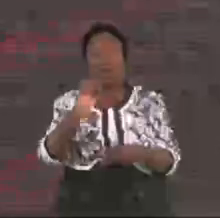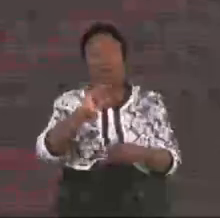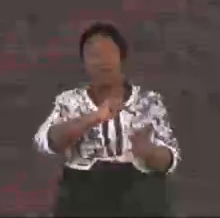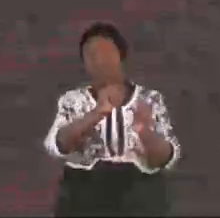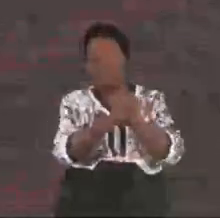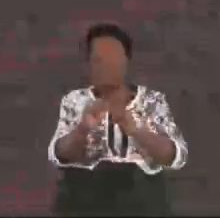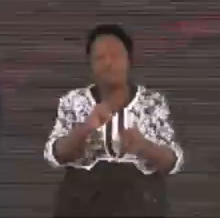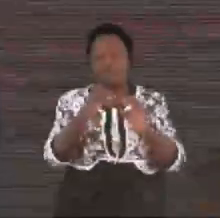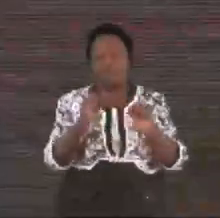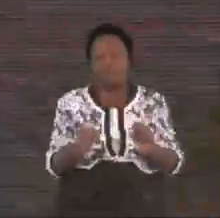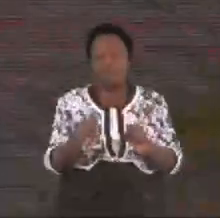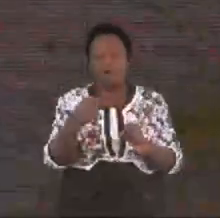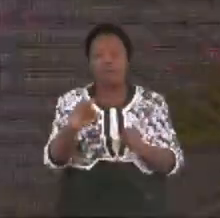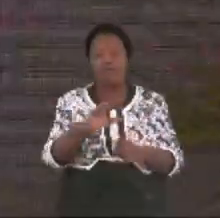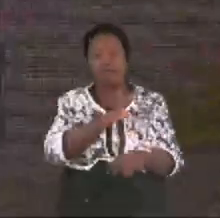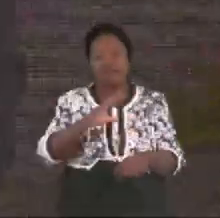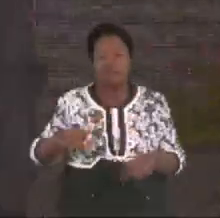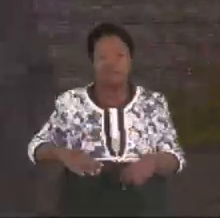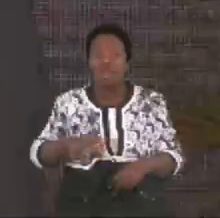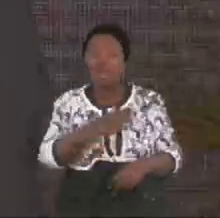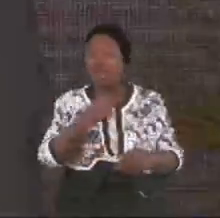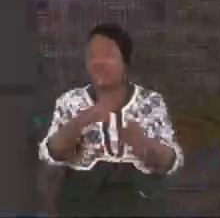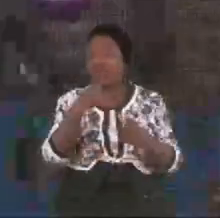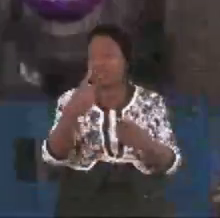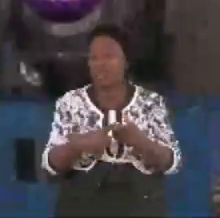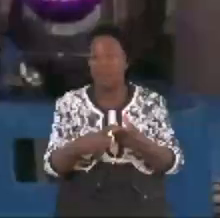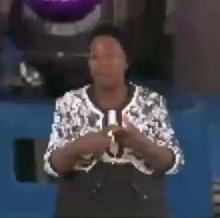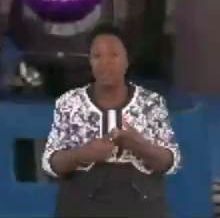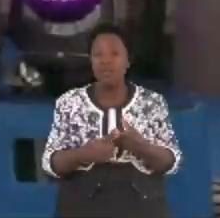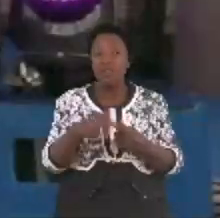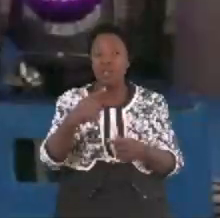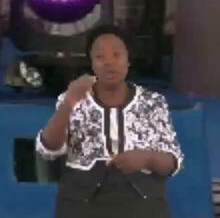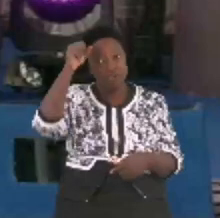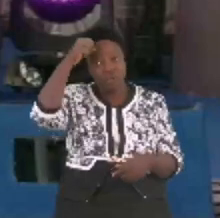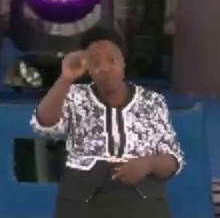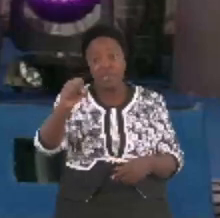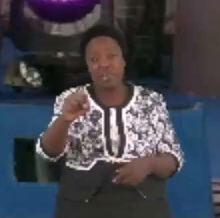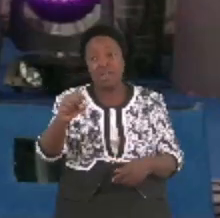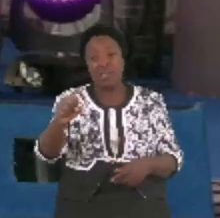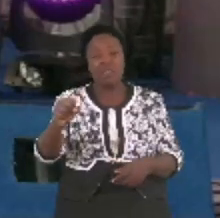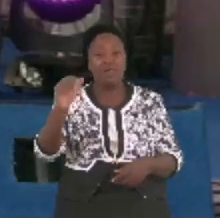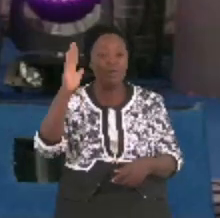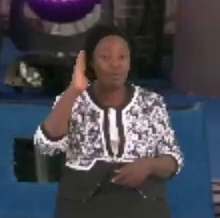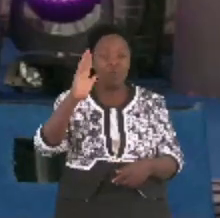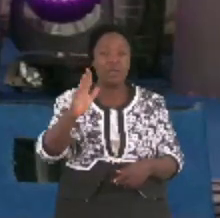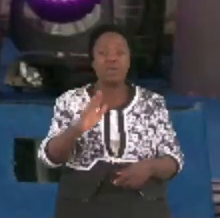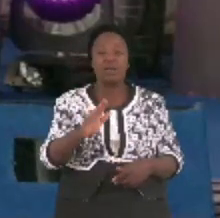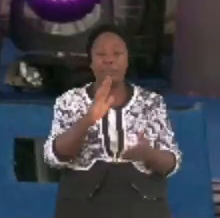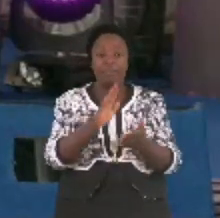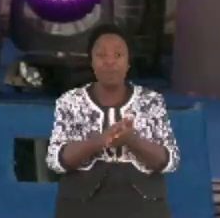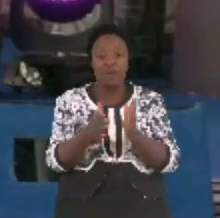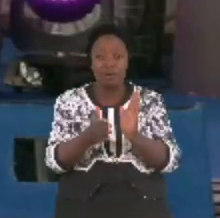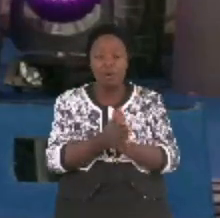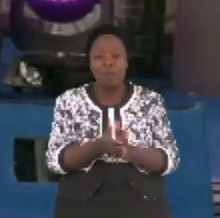la puissance transformatrice de Christ. Ensuite, les rebelles seront